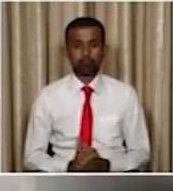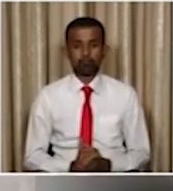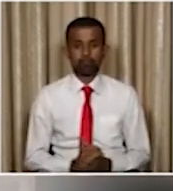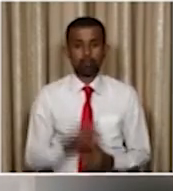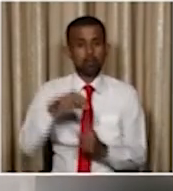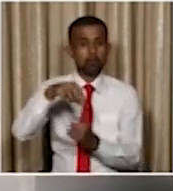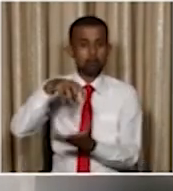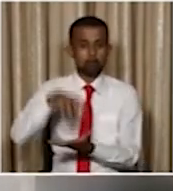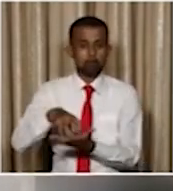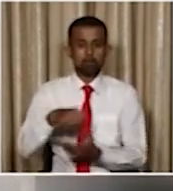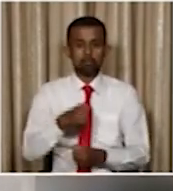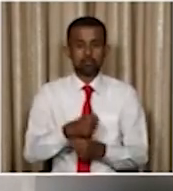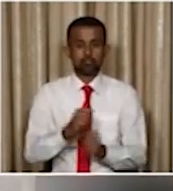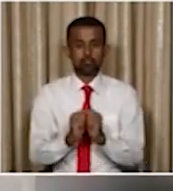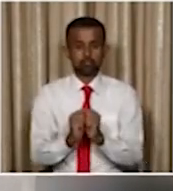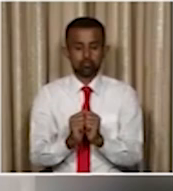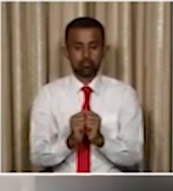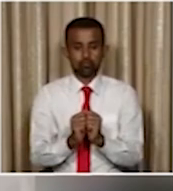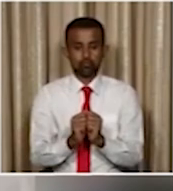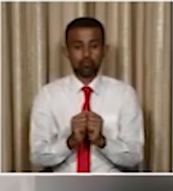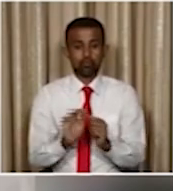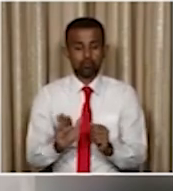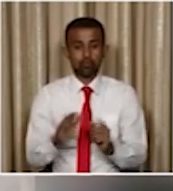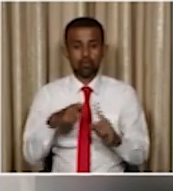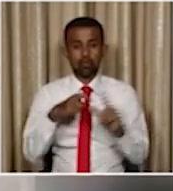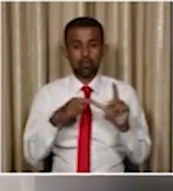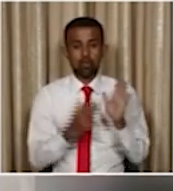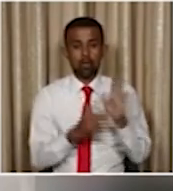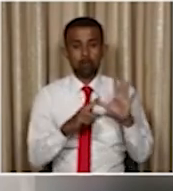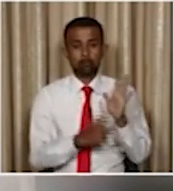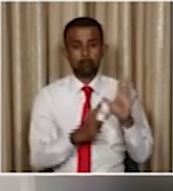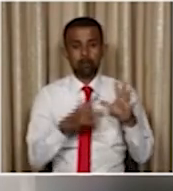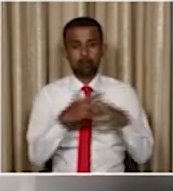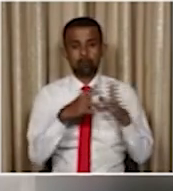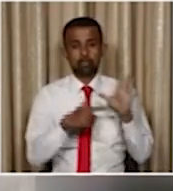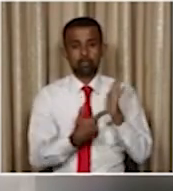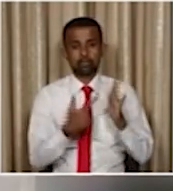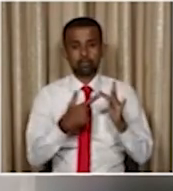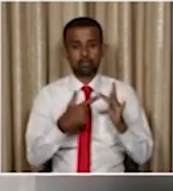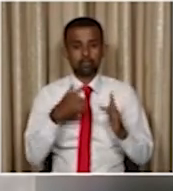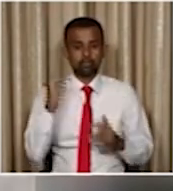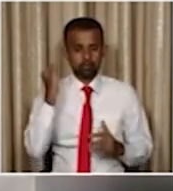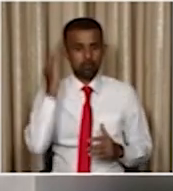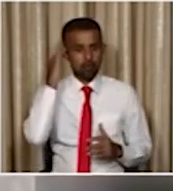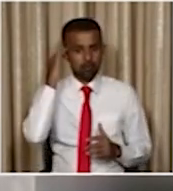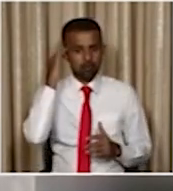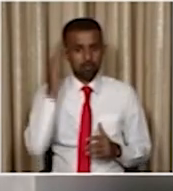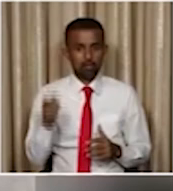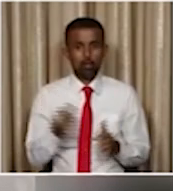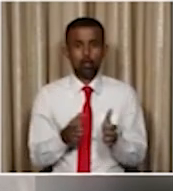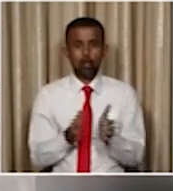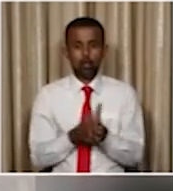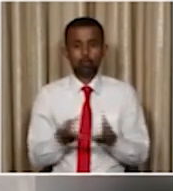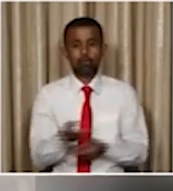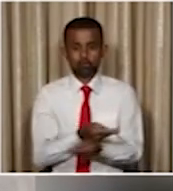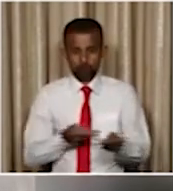වගේම විශේෂයෙන් මම සමාවිල්ලන්න ඕනේ කොරෝනා වසංගතය පැවති සමයේ දේහයන් භූමිදාන කරන්න නොදී ආදාහනය කරන්න ලබා